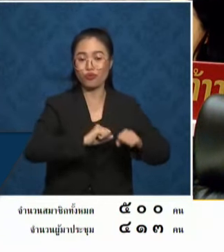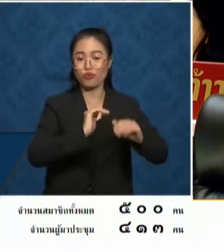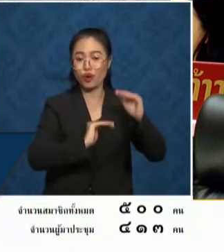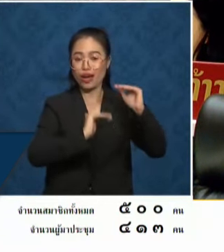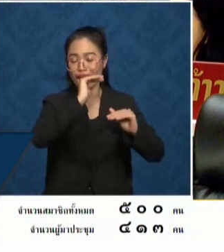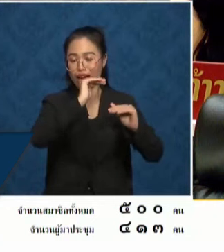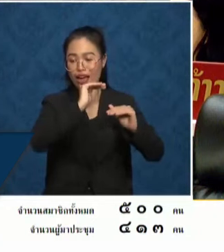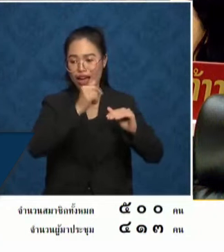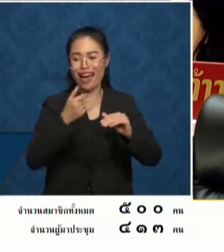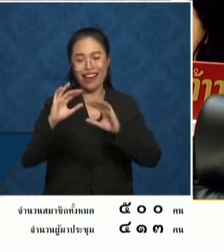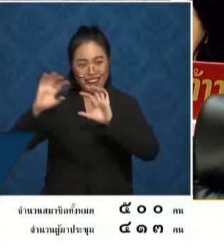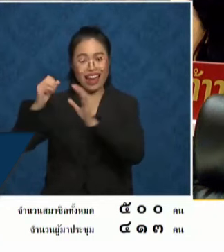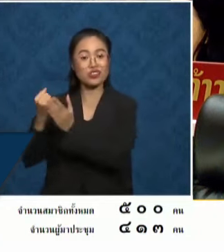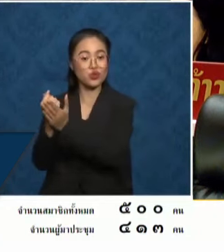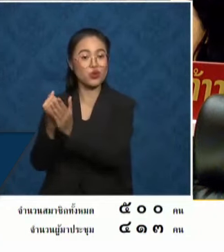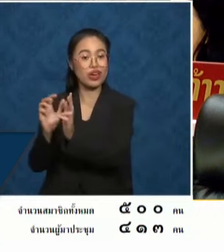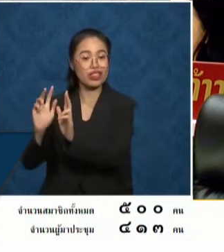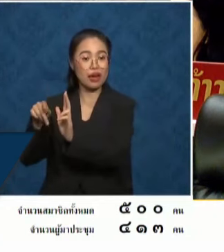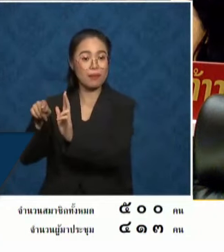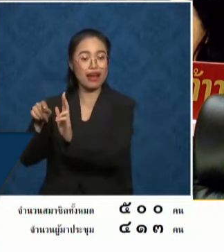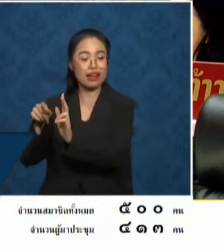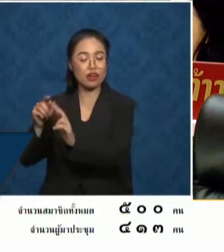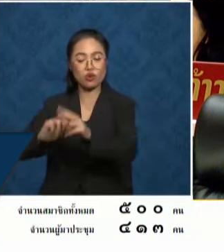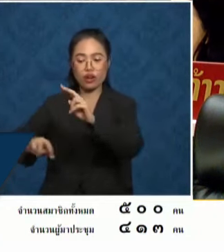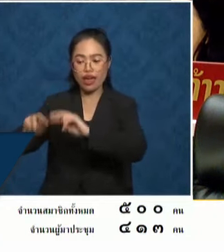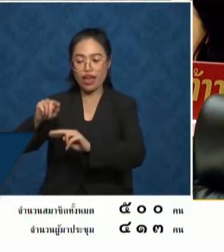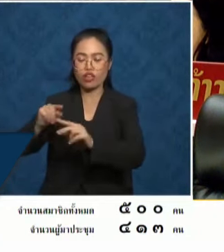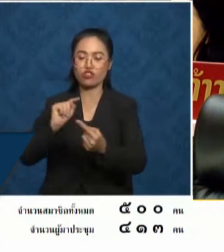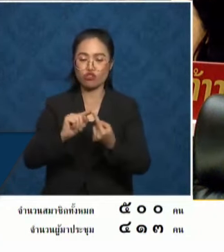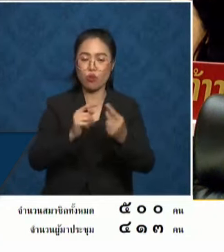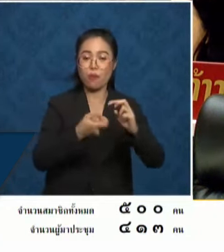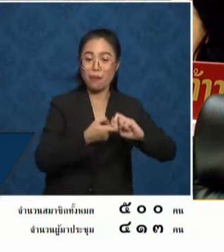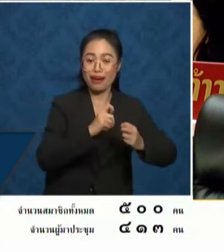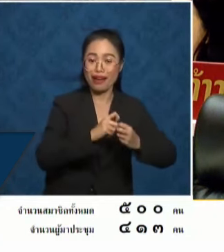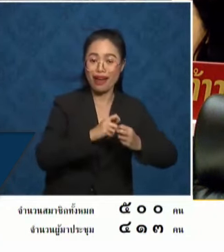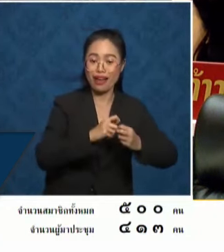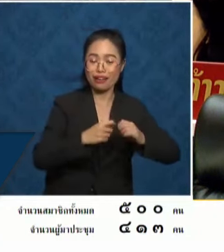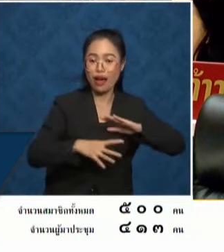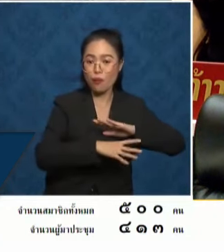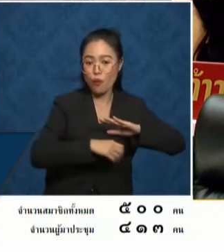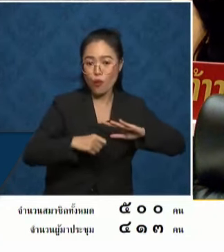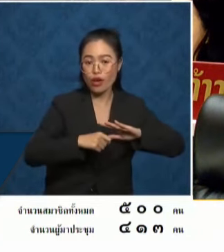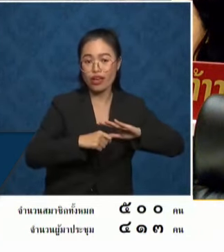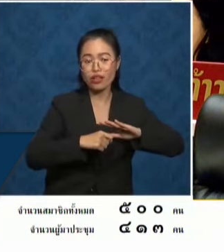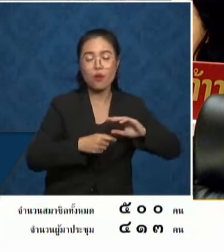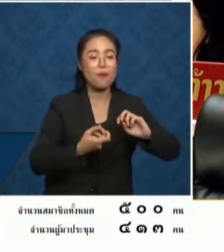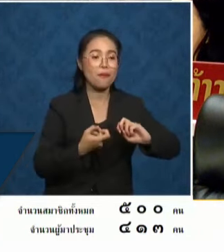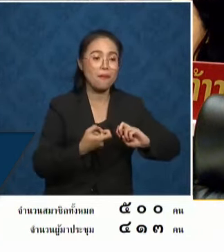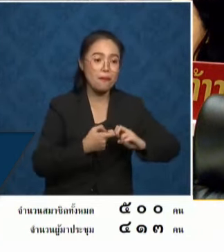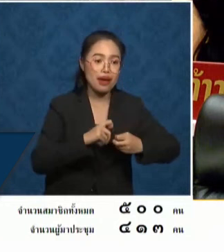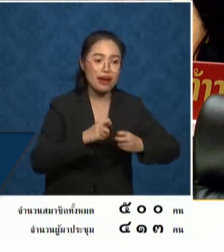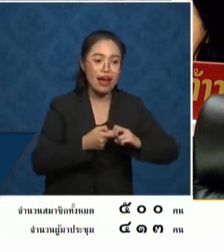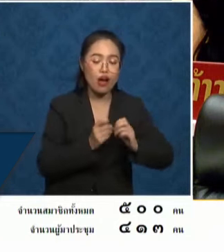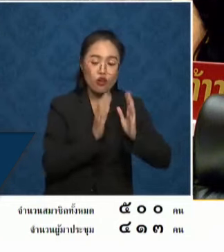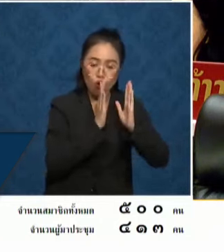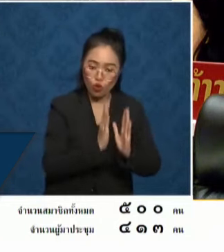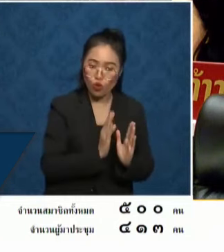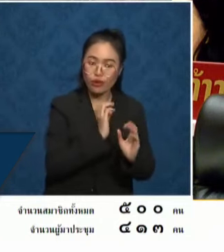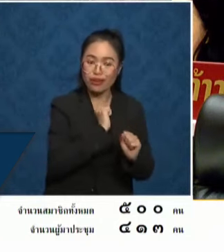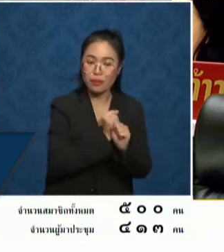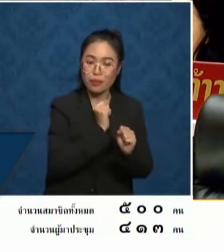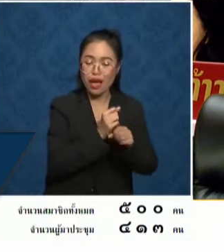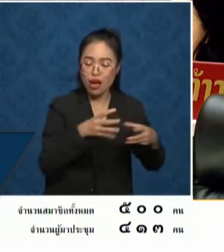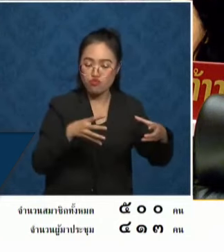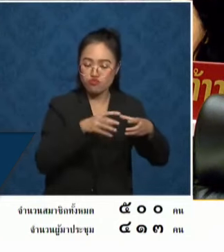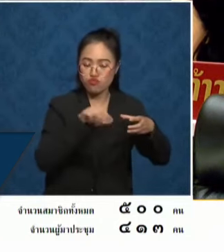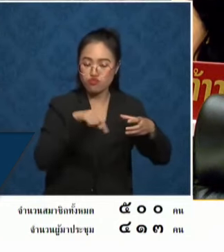นะคะเชื่อว่าปัญหาอาชญกรรมร้ายแรงการมีแพชชั่นของบุคคลที่ที่เขาทำงานถ้า